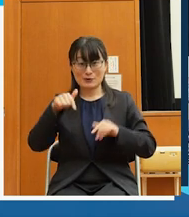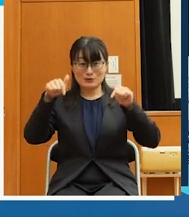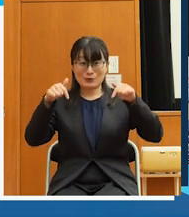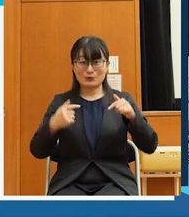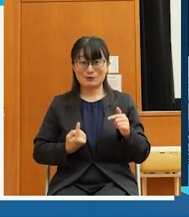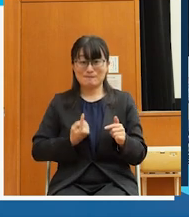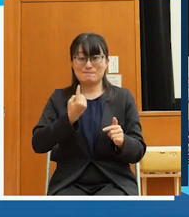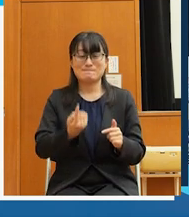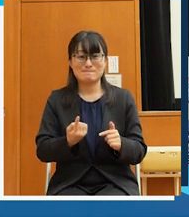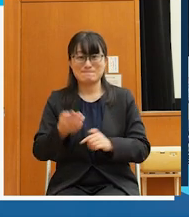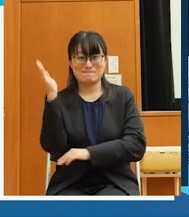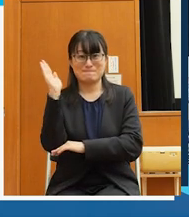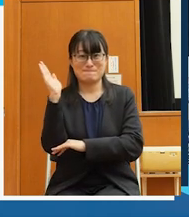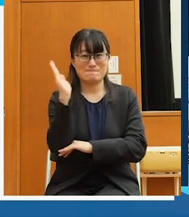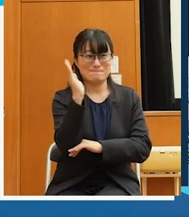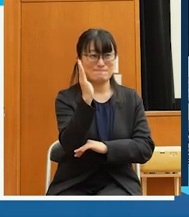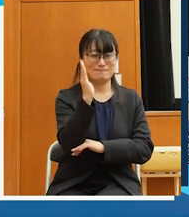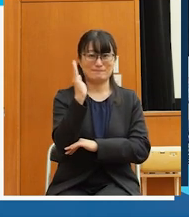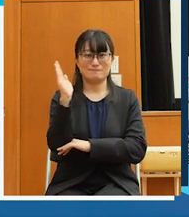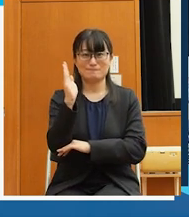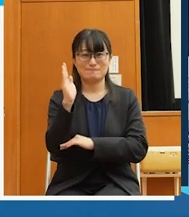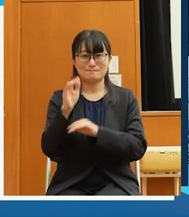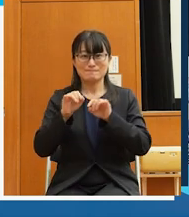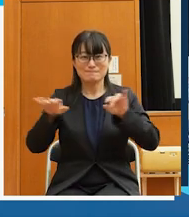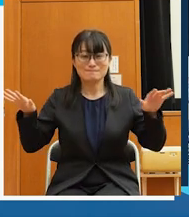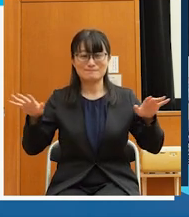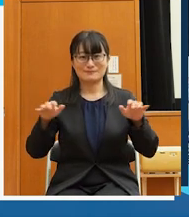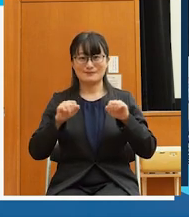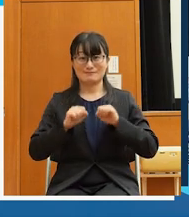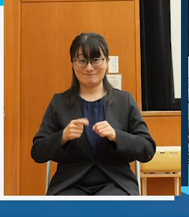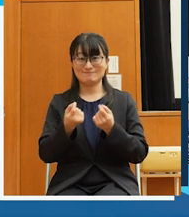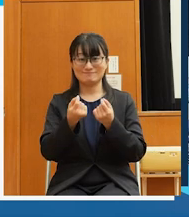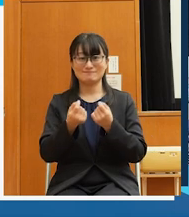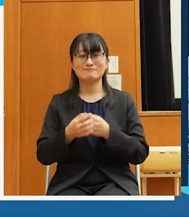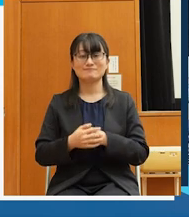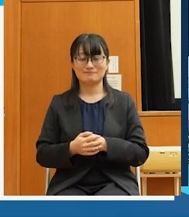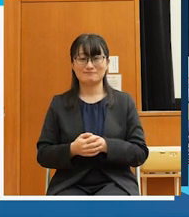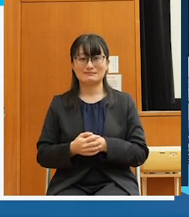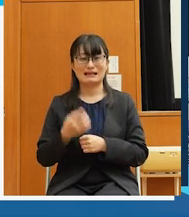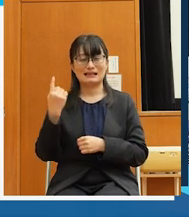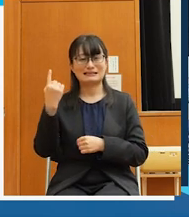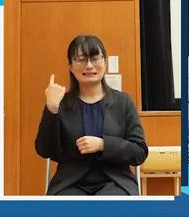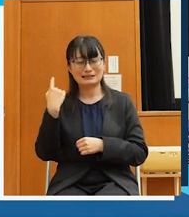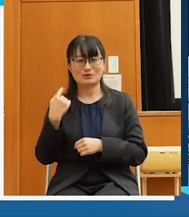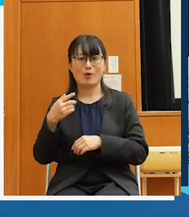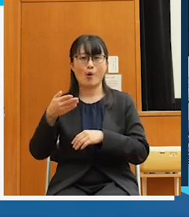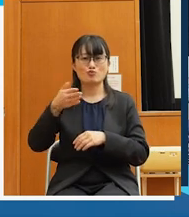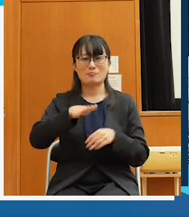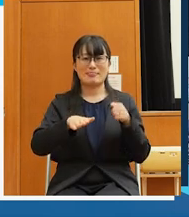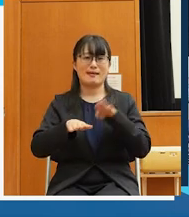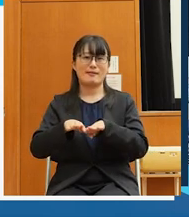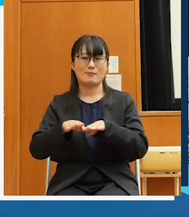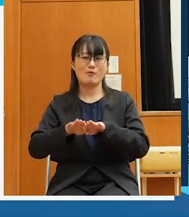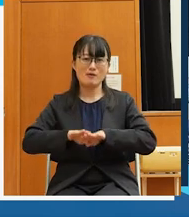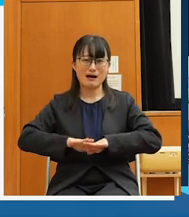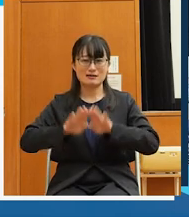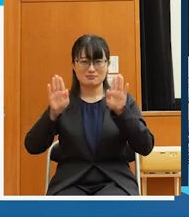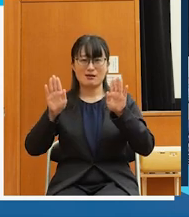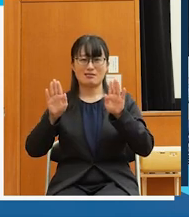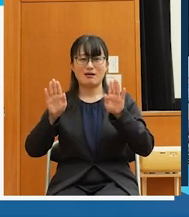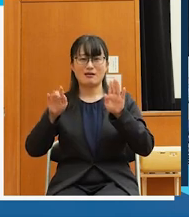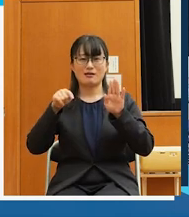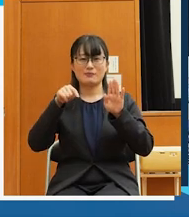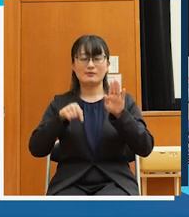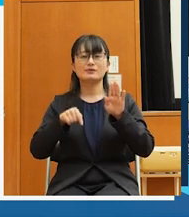に直接話をしてるということだと思うんですがまさにま昨日埋立てがまた始まってしまったということを受けてえこの今日